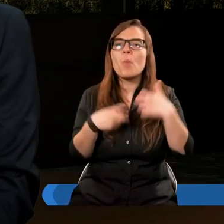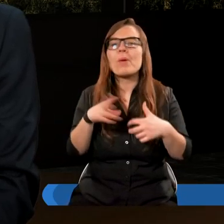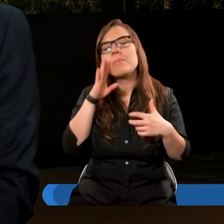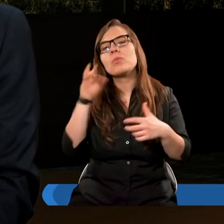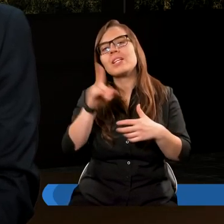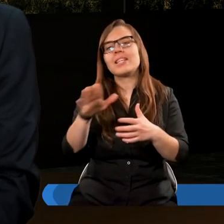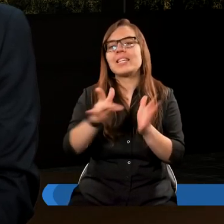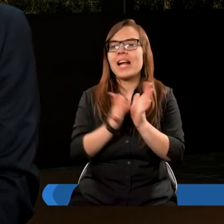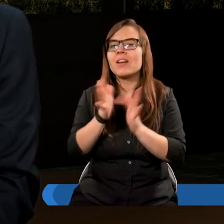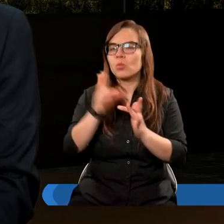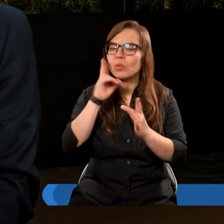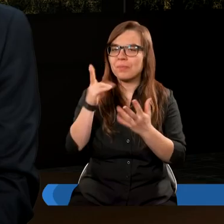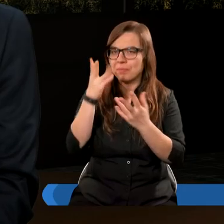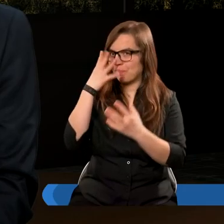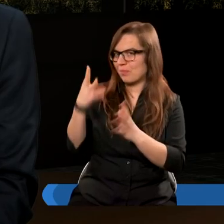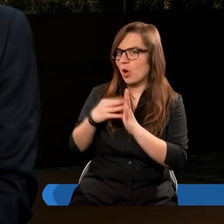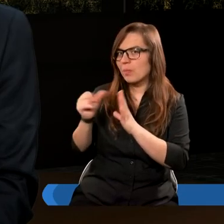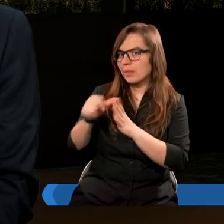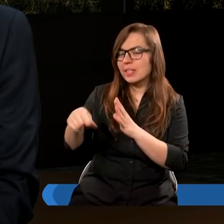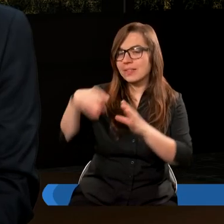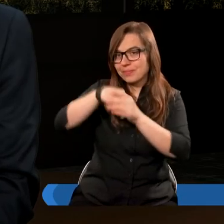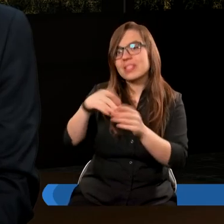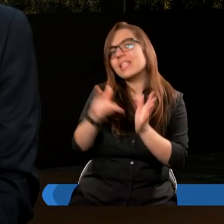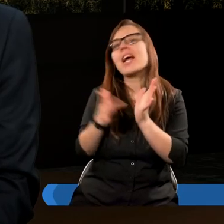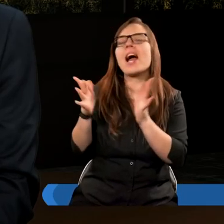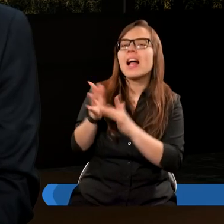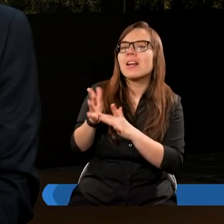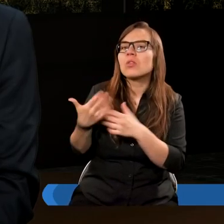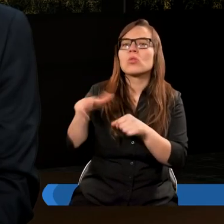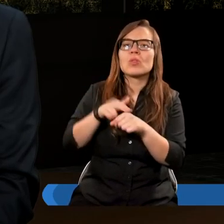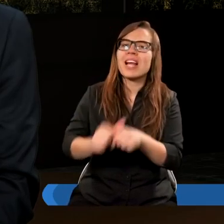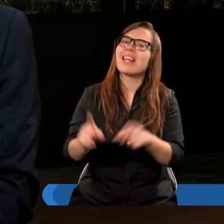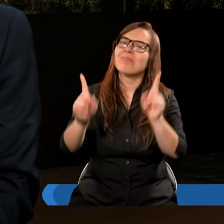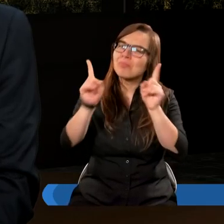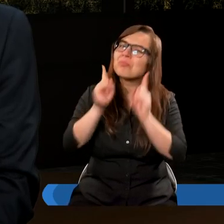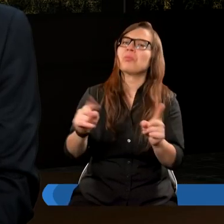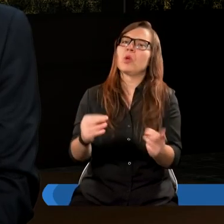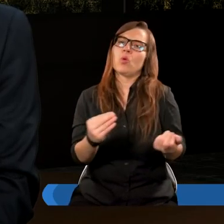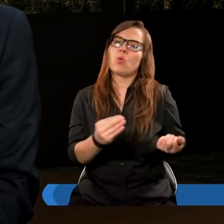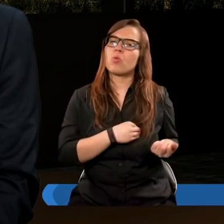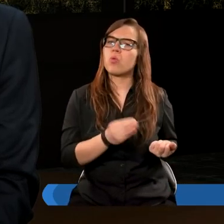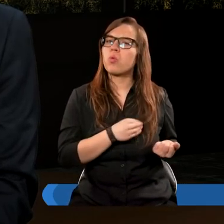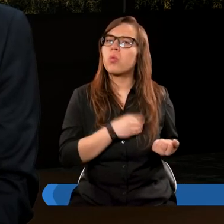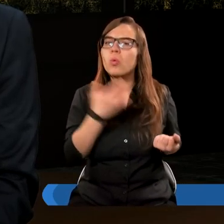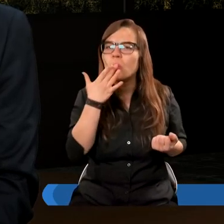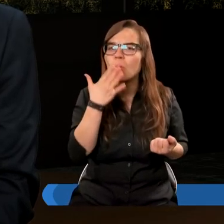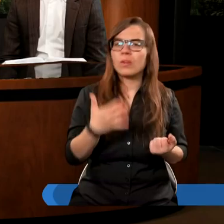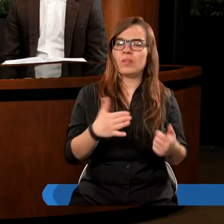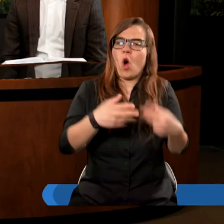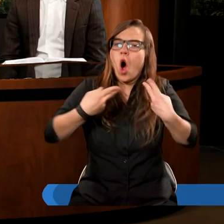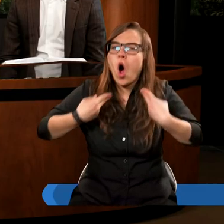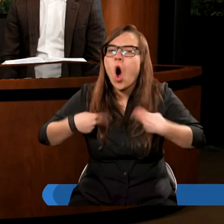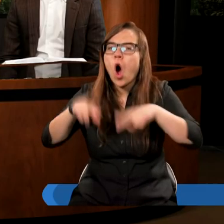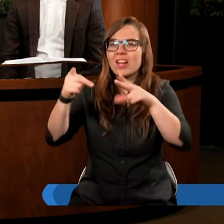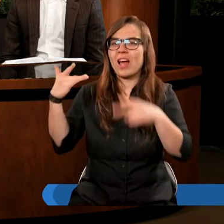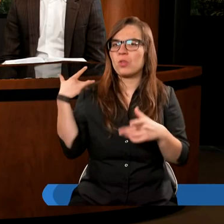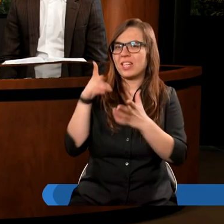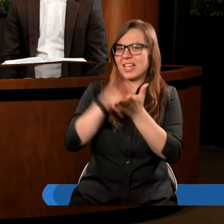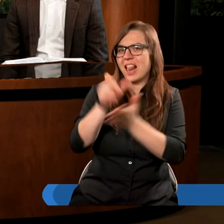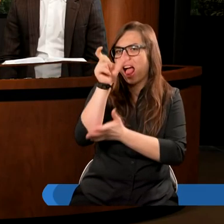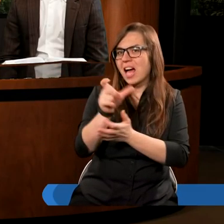Jezusa. I kiedy ten Jezus, który jest prawdomówny, daje swoje życie i On mówi